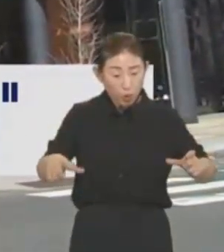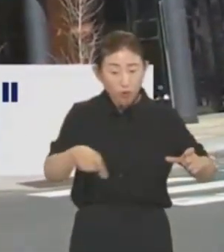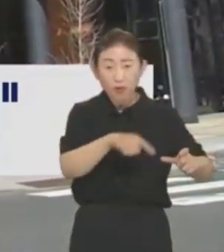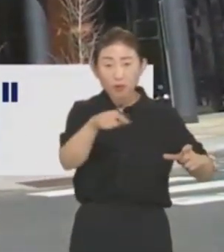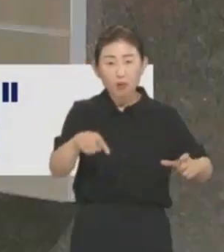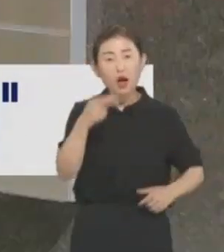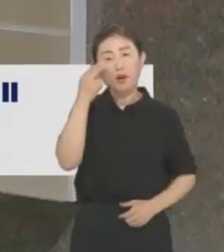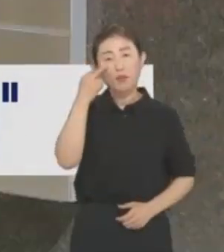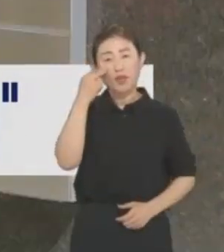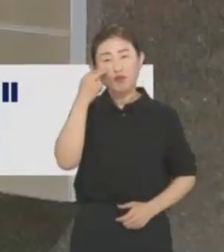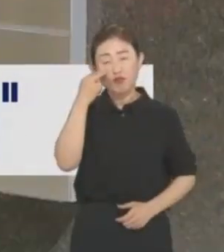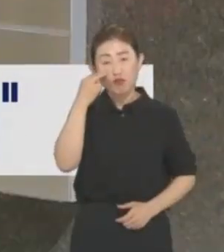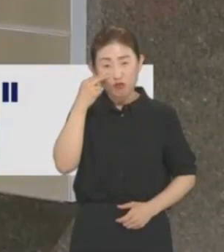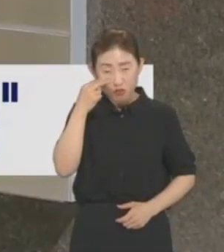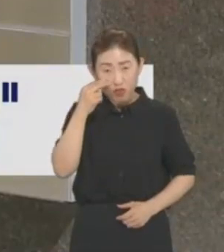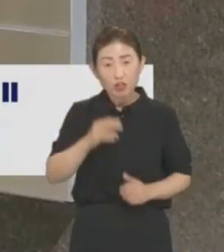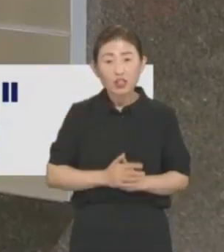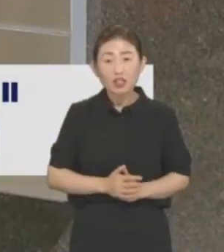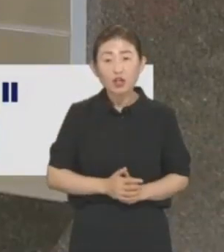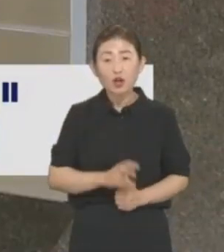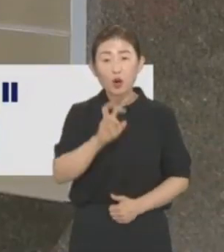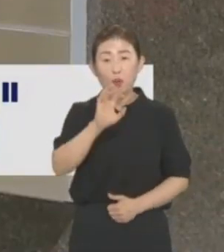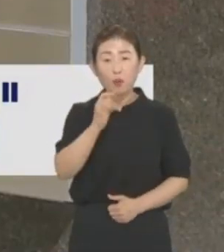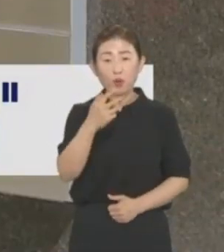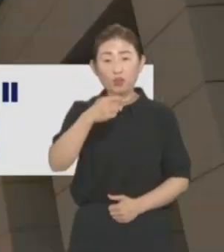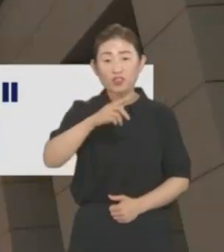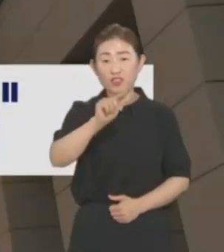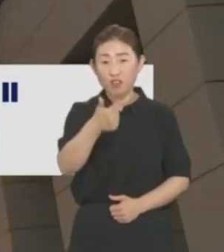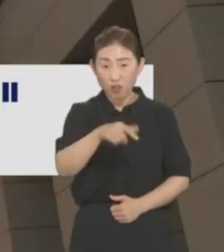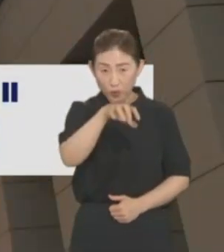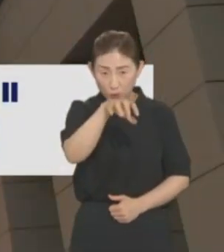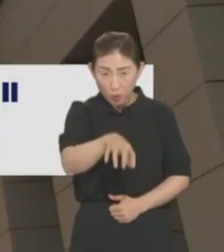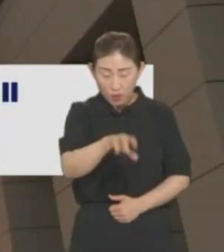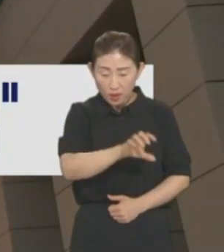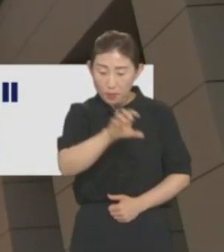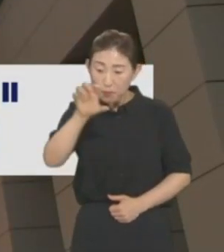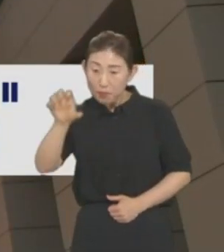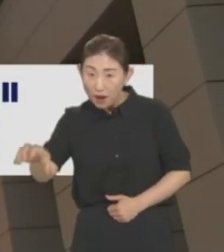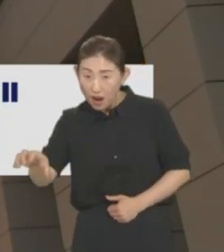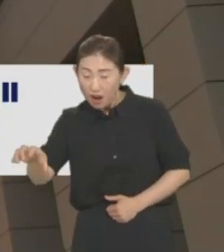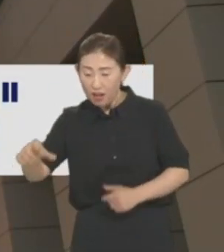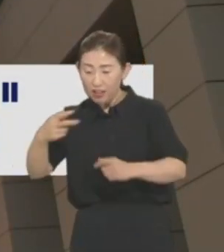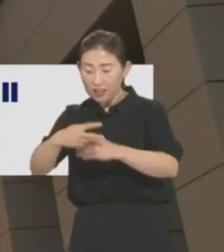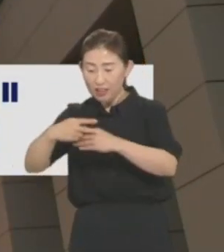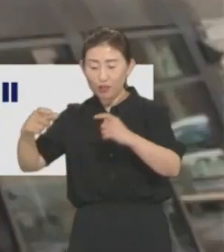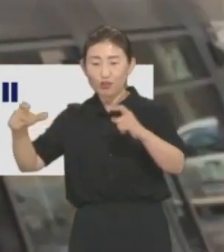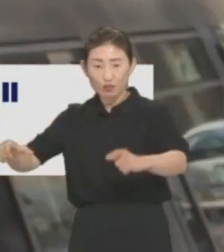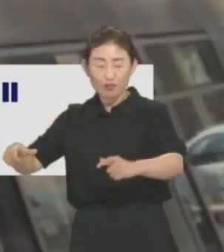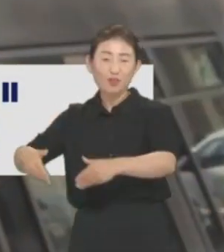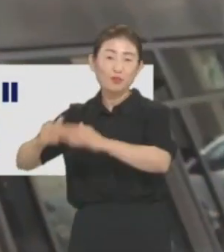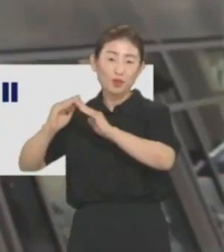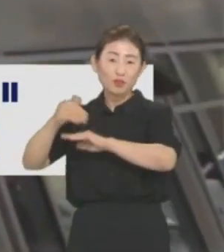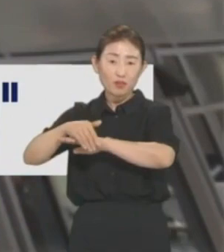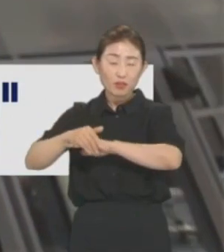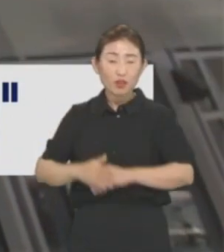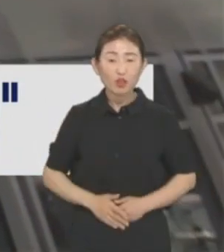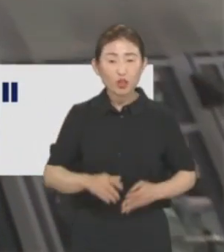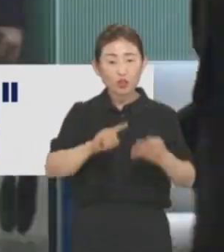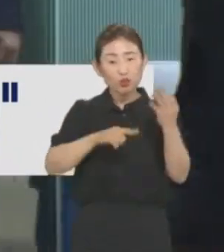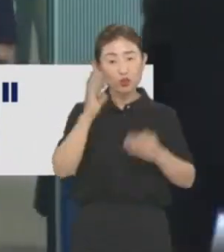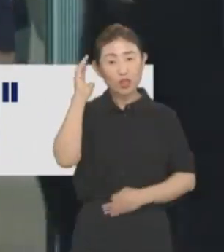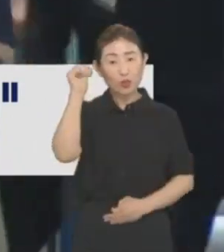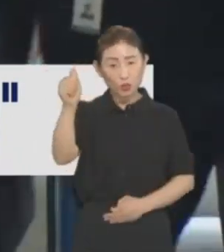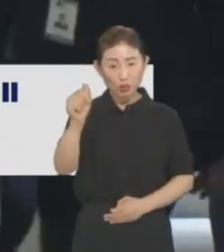있는 세계적인 혁신 클러스터 미국 보스턴 켄달 스퀘어를 본뜬 모델이 대덕특구에 조성됩니다 윤세관